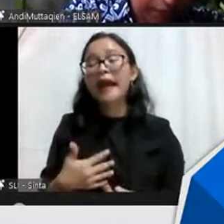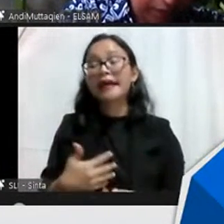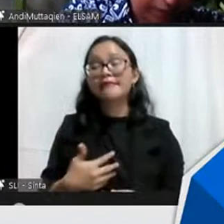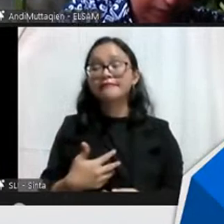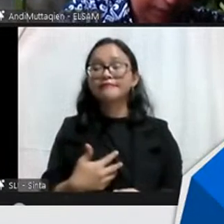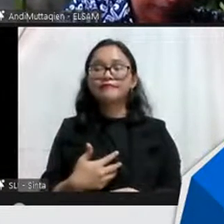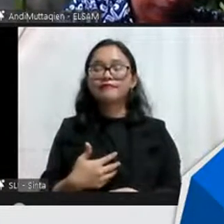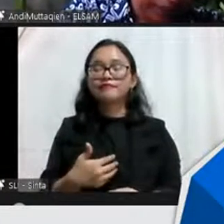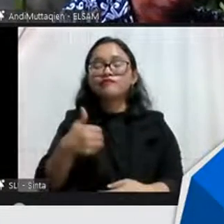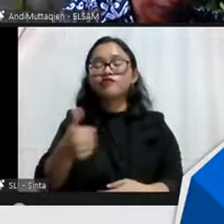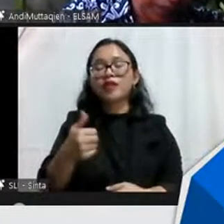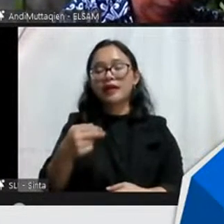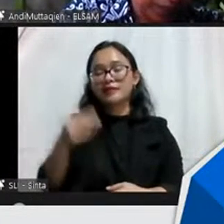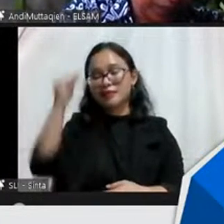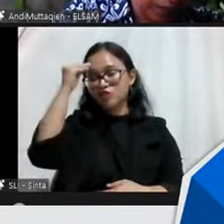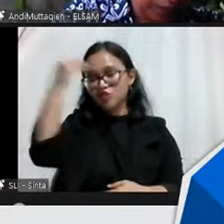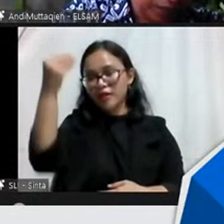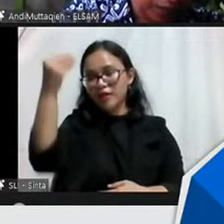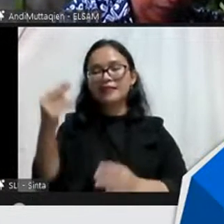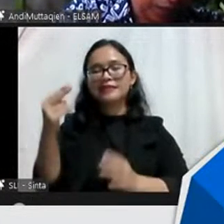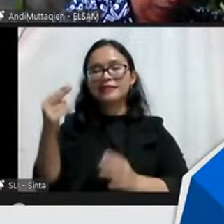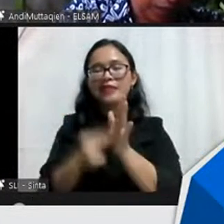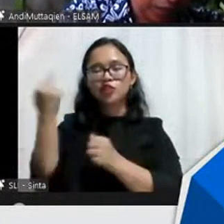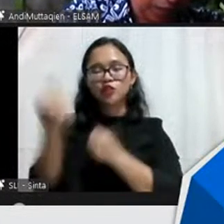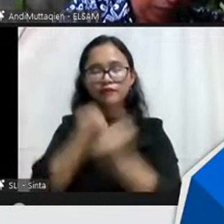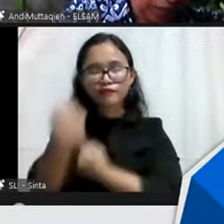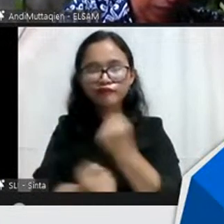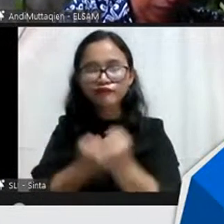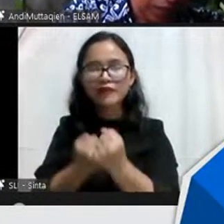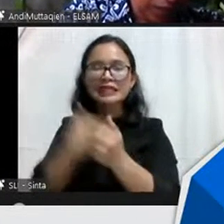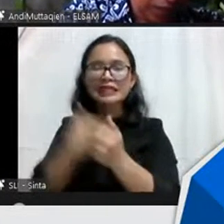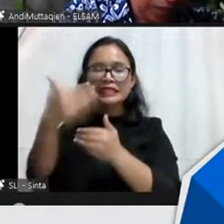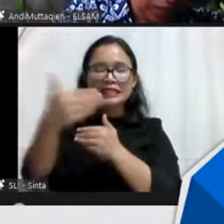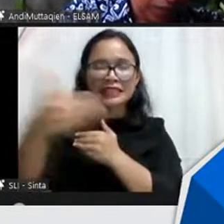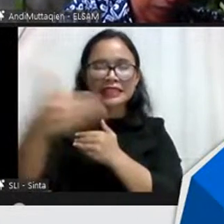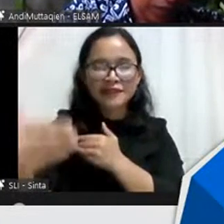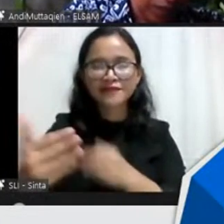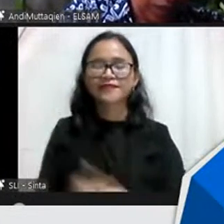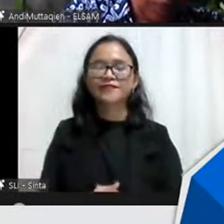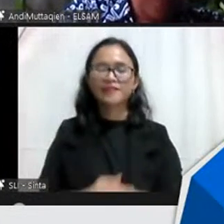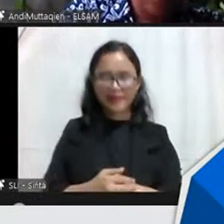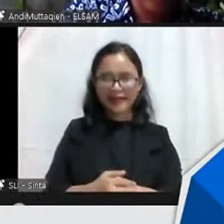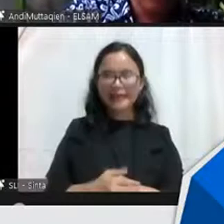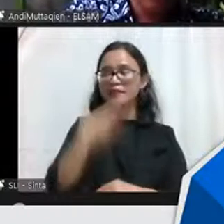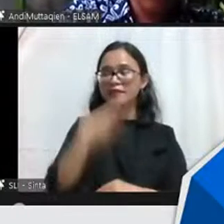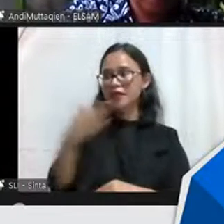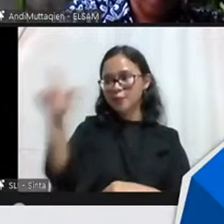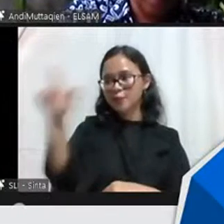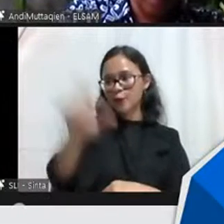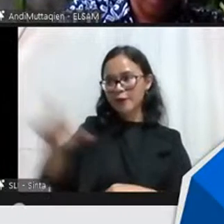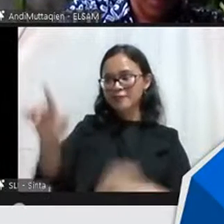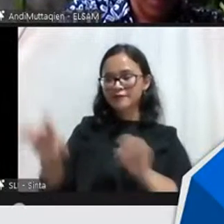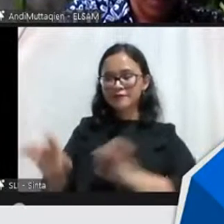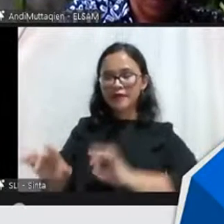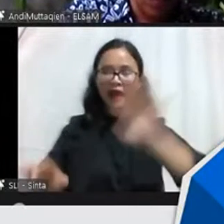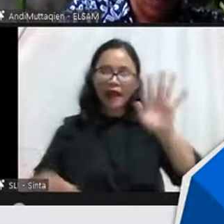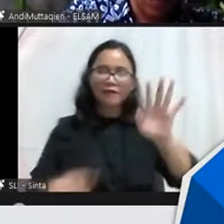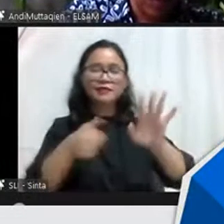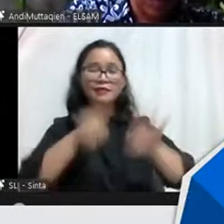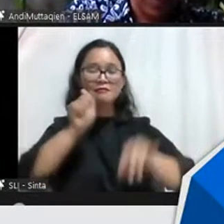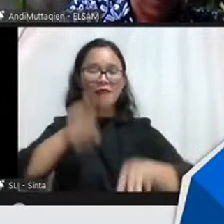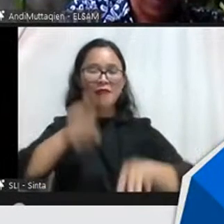mengembangkan strategi bersama-sama Terima kasih banyak sekarang kita beralih ke bahasa Indonesia